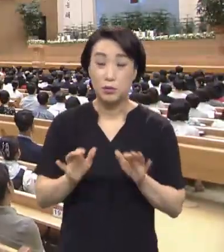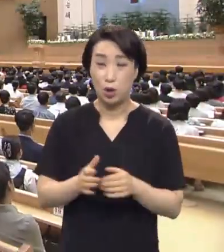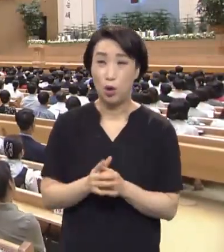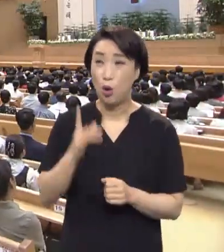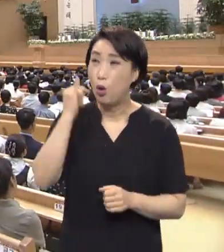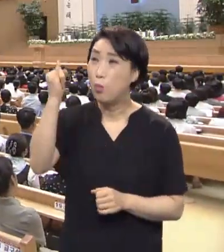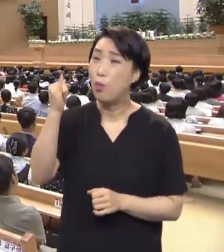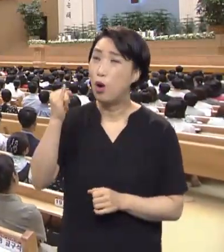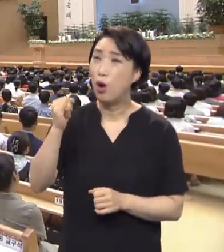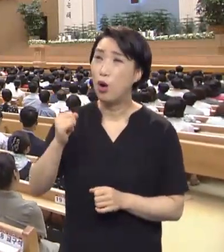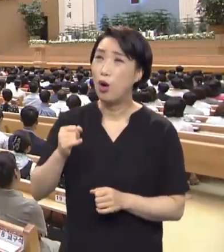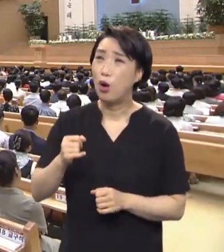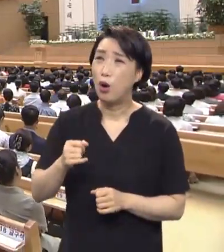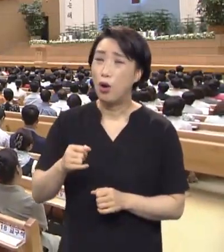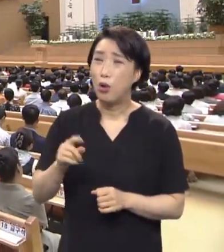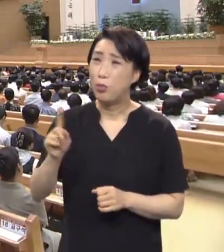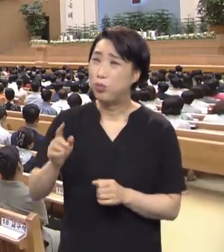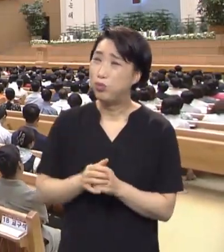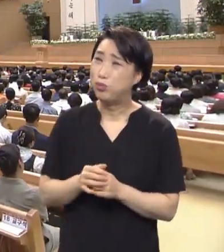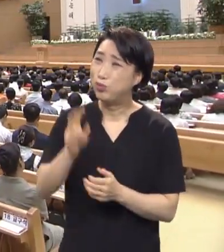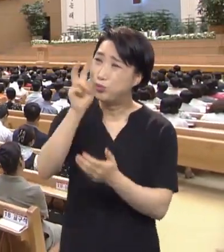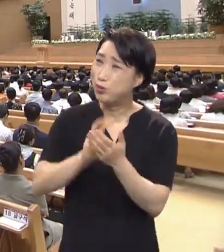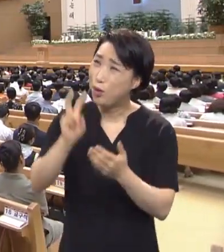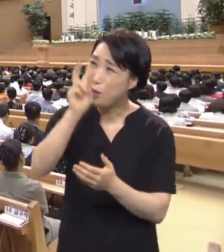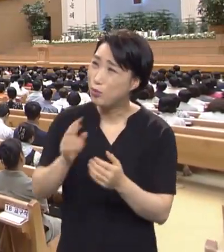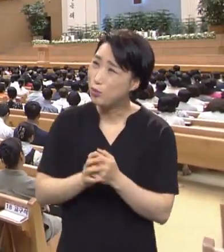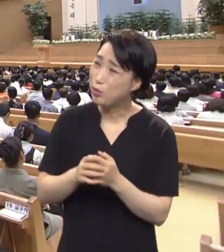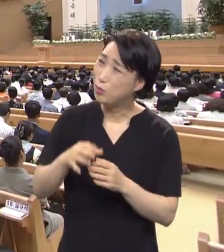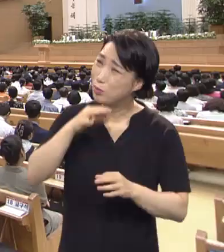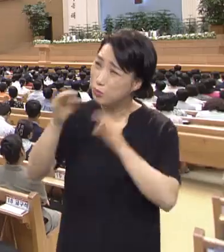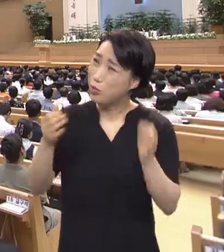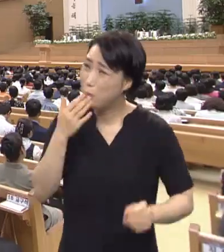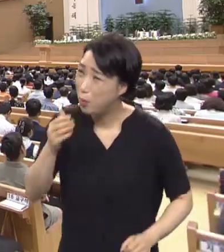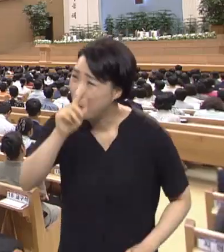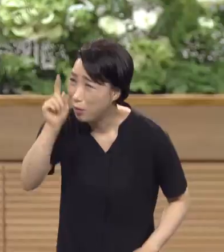그냥 아니 웬 찬송이 나와 입에서.